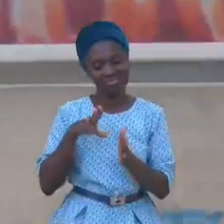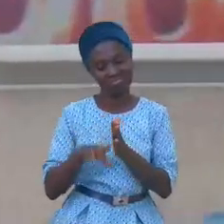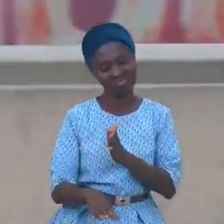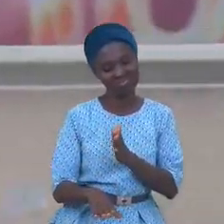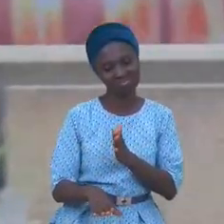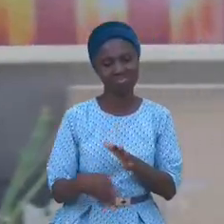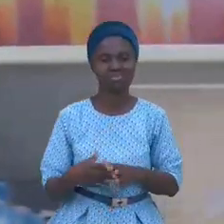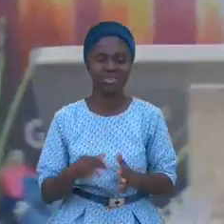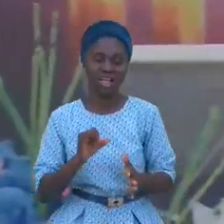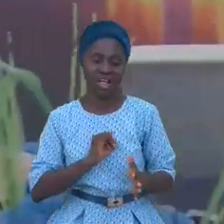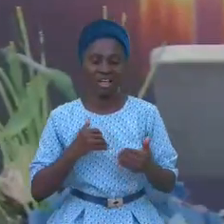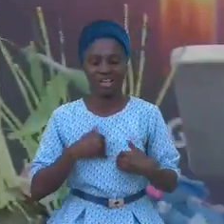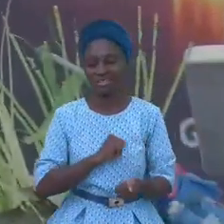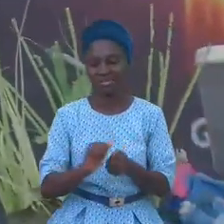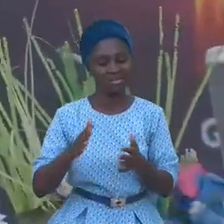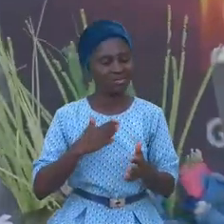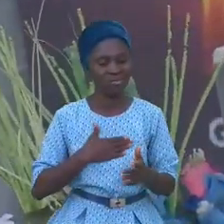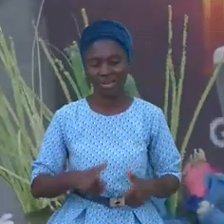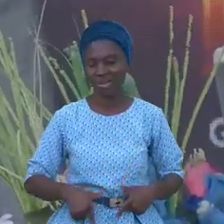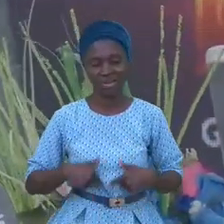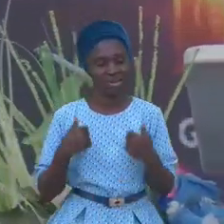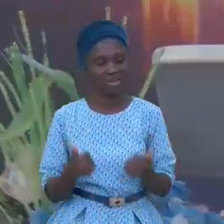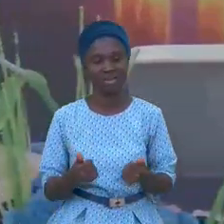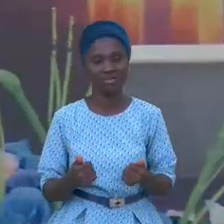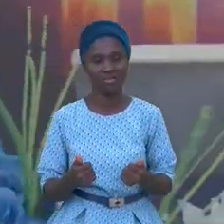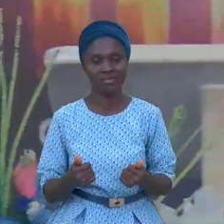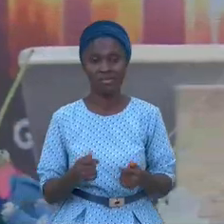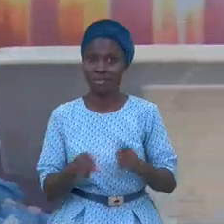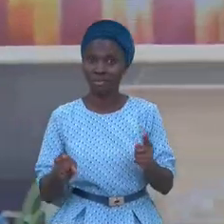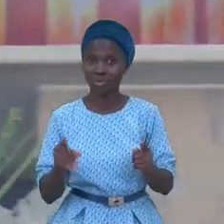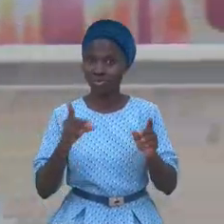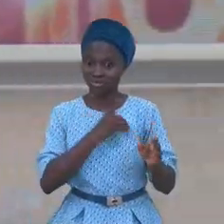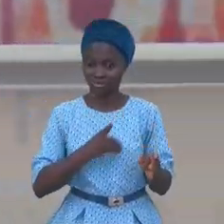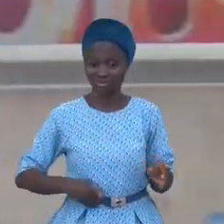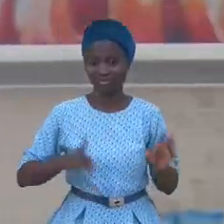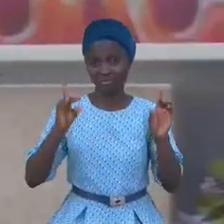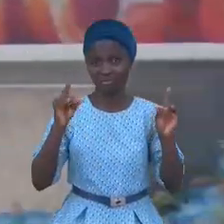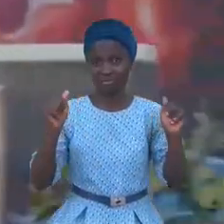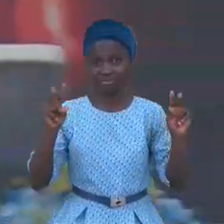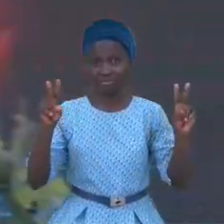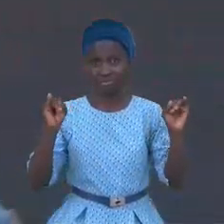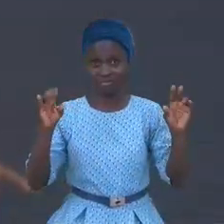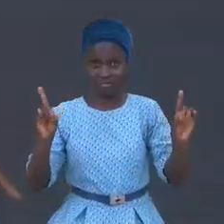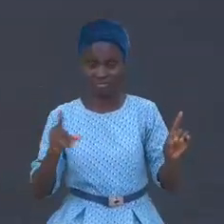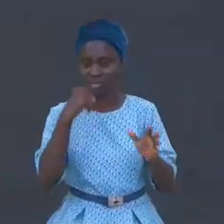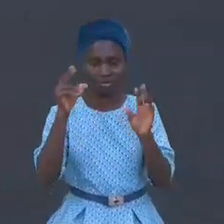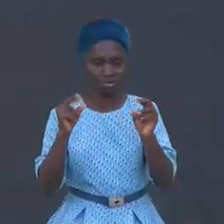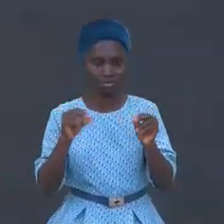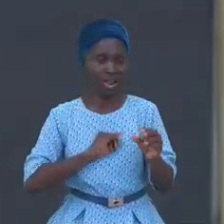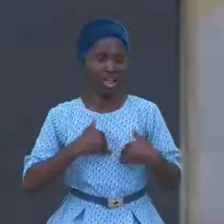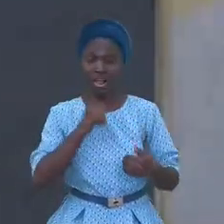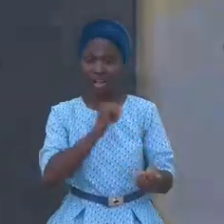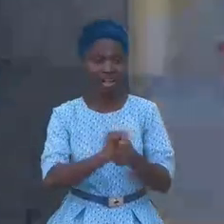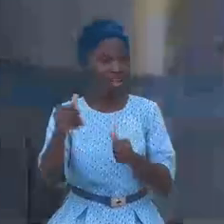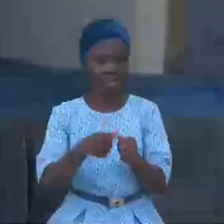J'ai gâté. J'ai tout gâté. David a dit non. Je n'ai rien gâté. Je vais revenir.